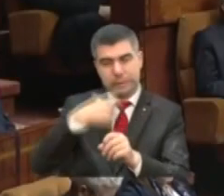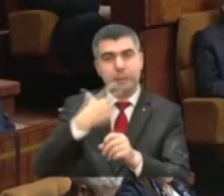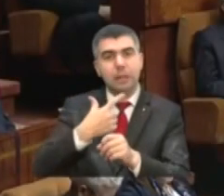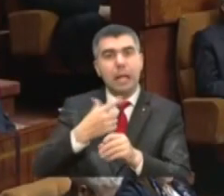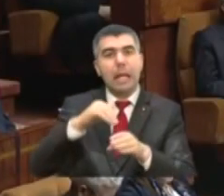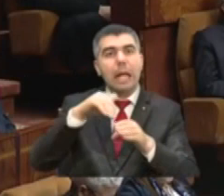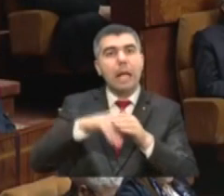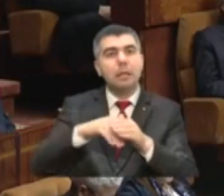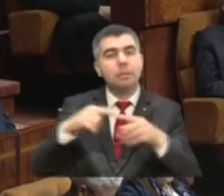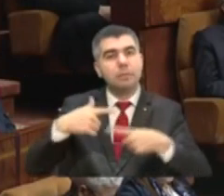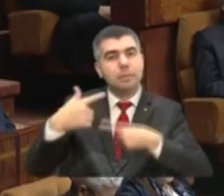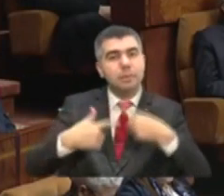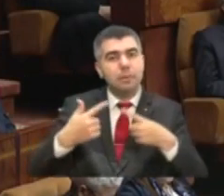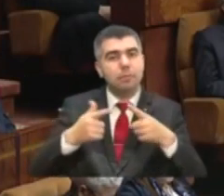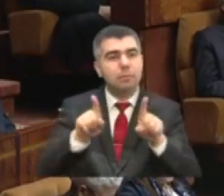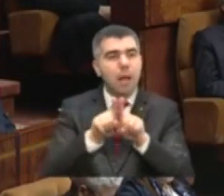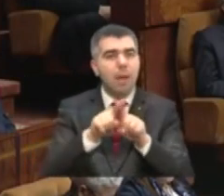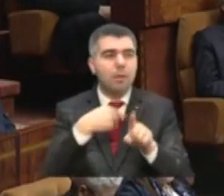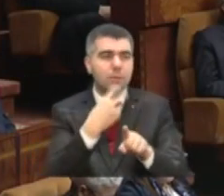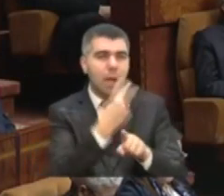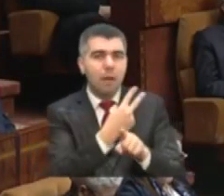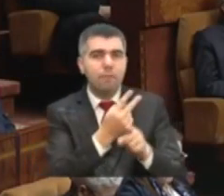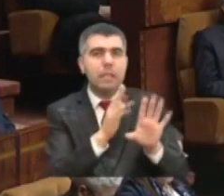لينا الضبابية في التدبير،